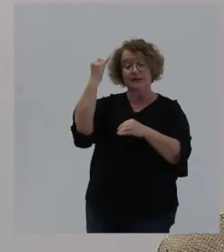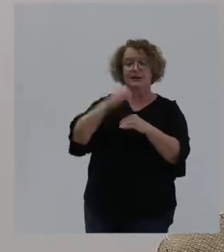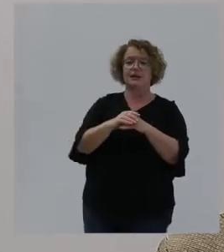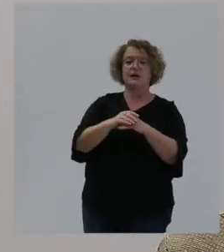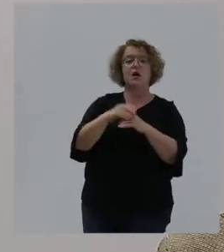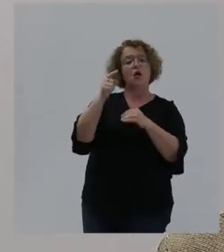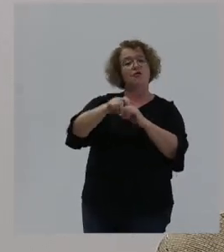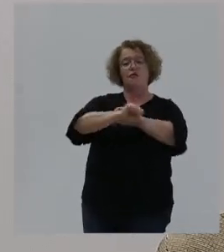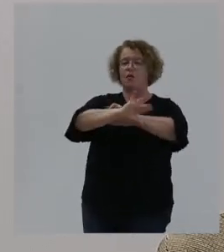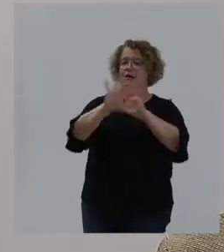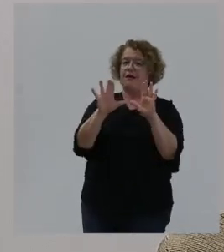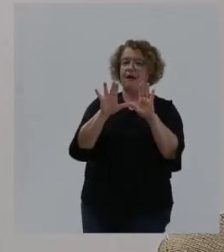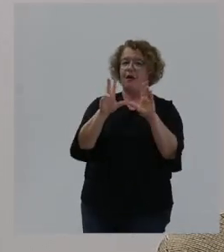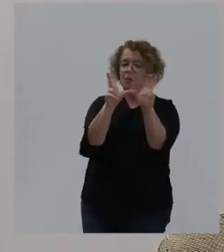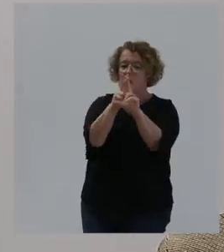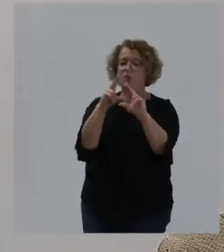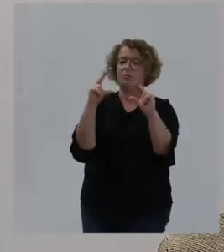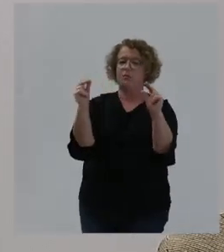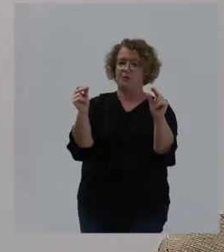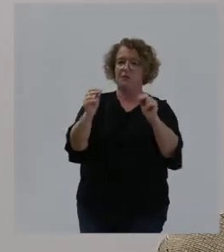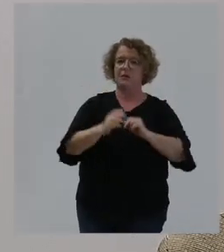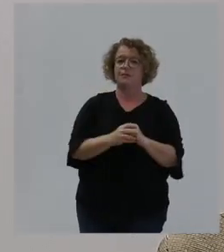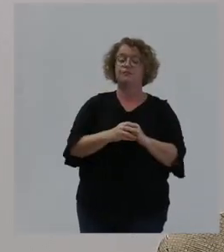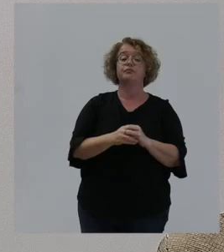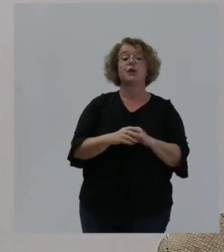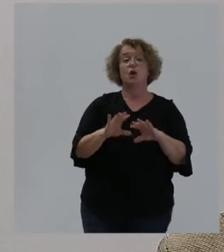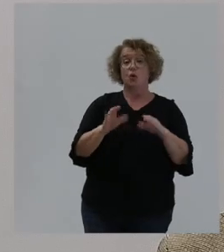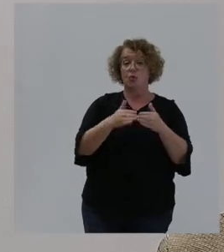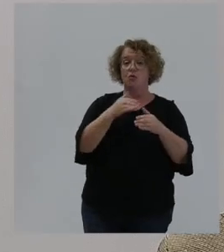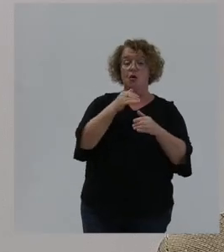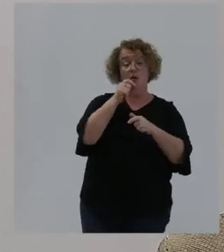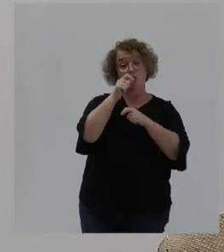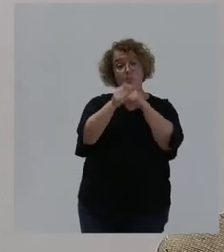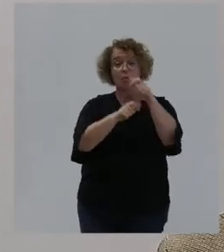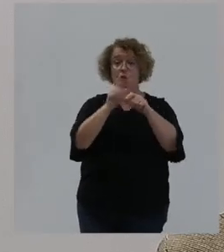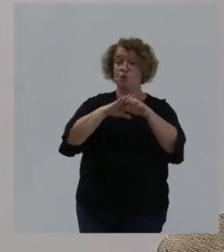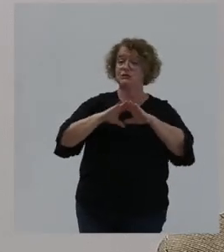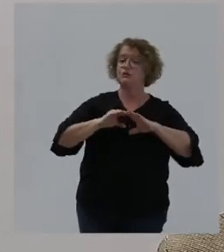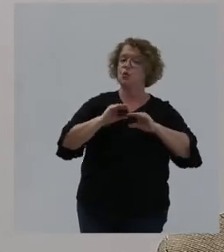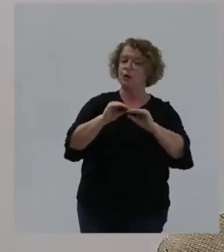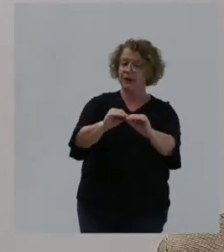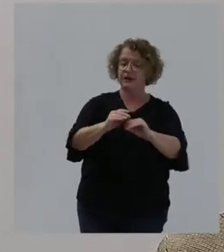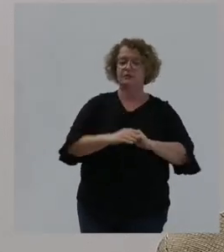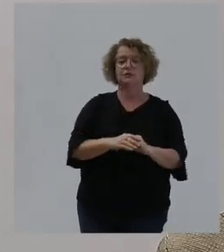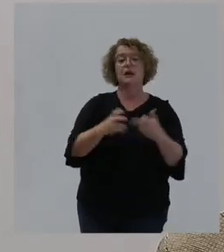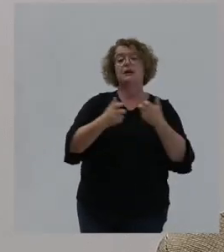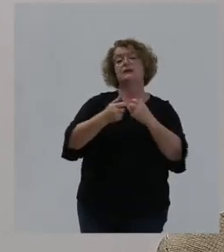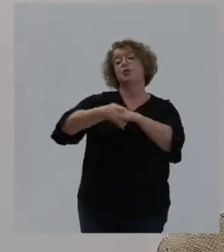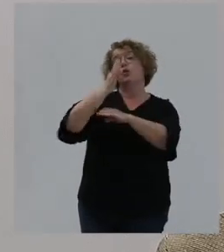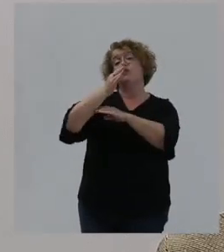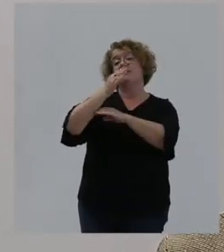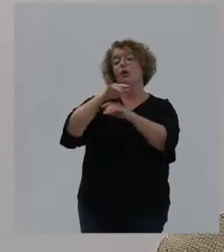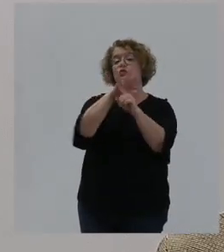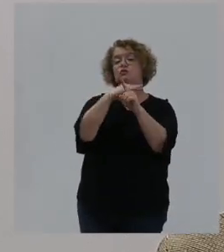principes de transparence et de collégialité, à appliquer non seulement par des mots, mais aussi par des faits. Le terme de la conférence